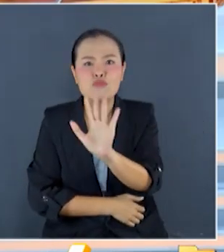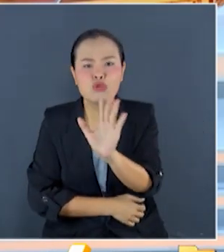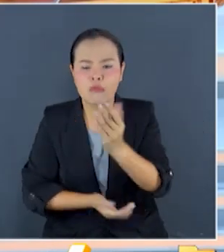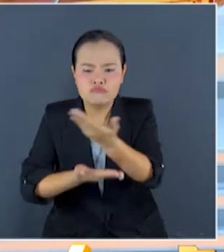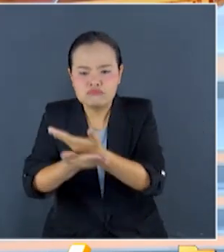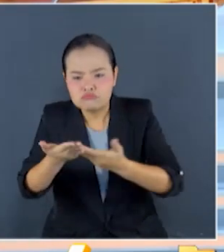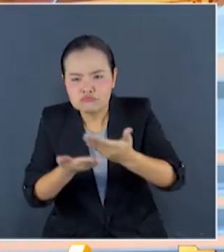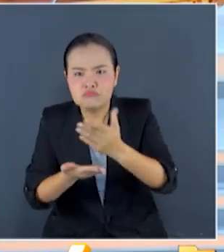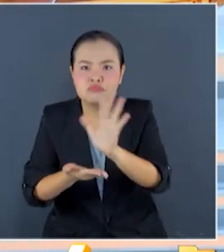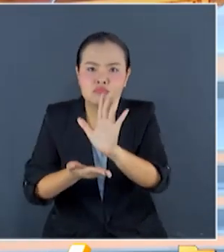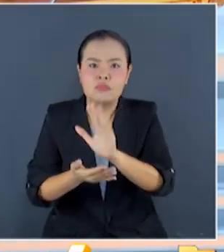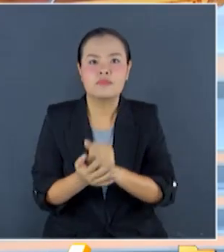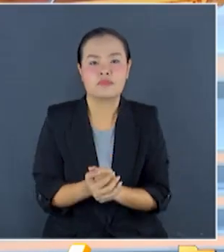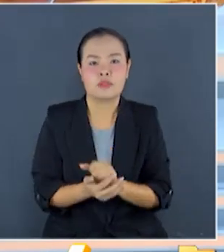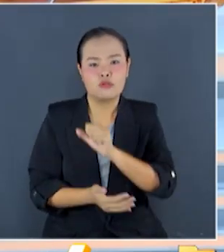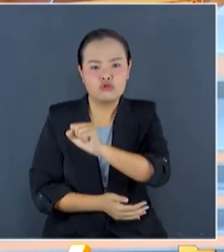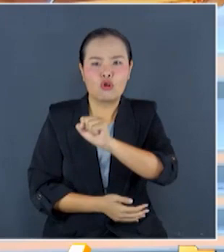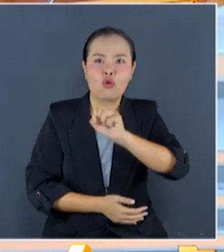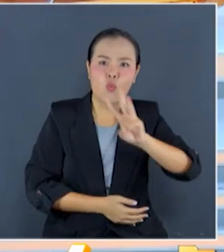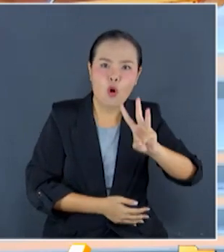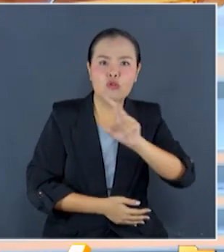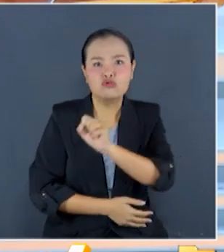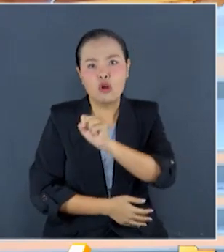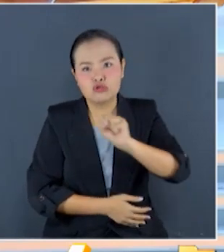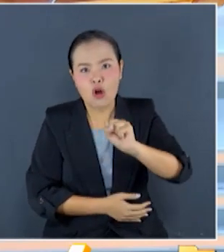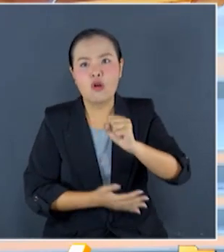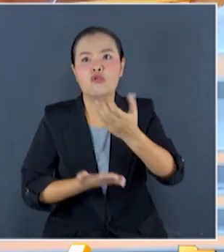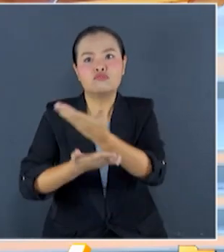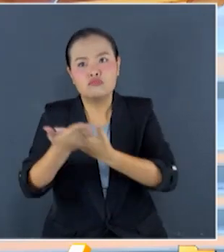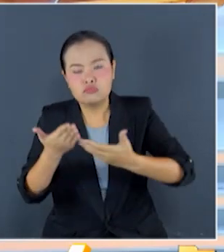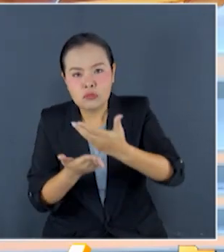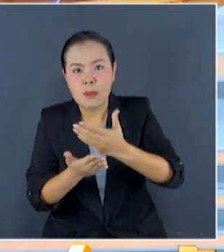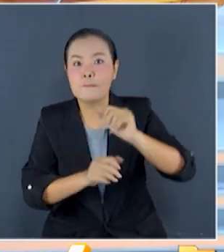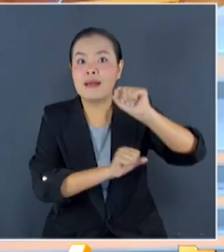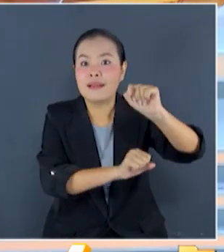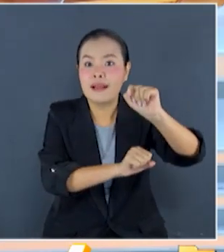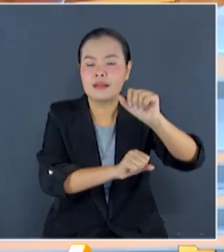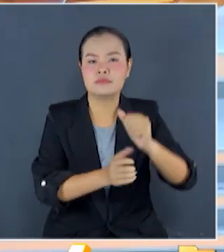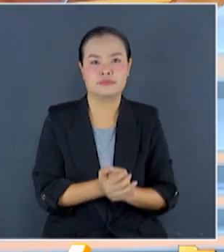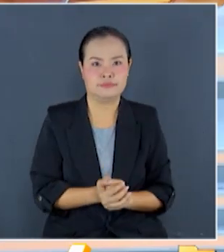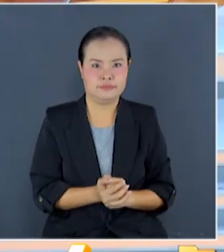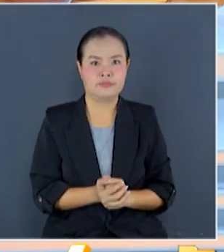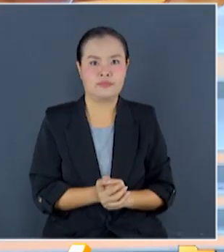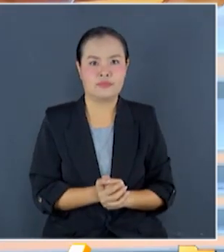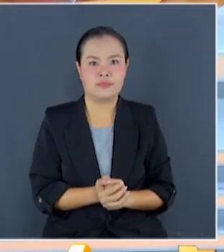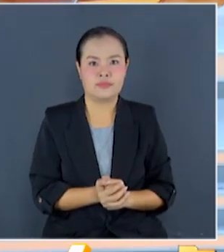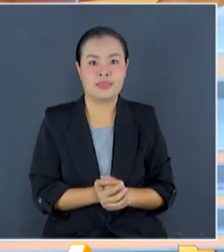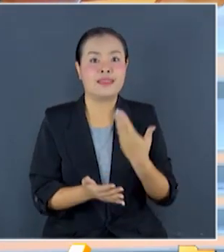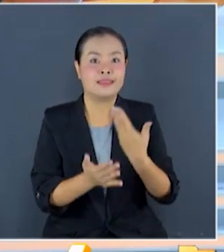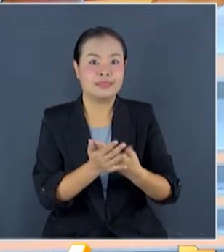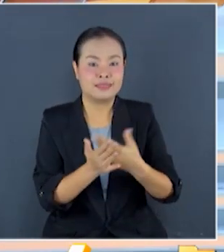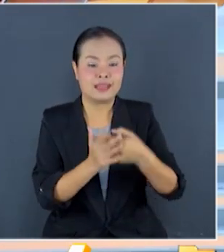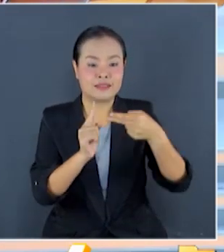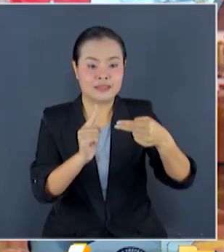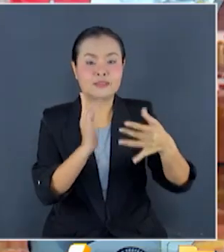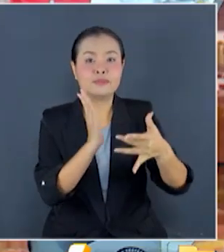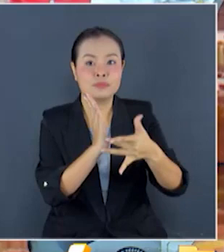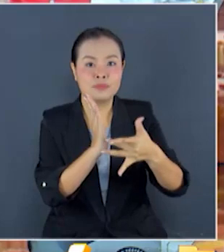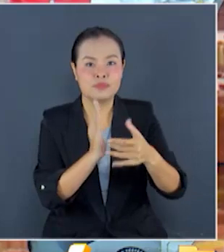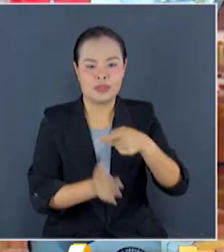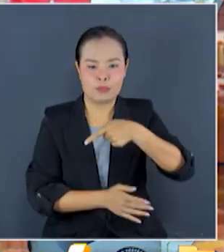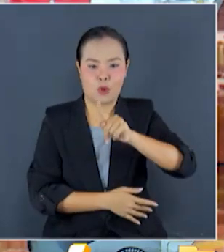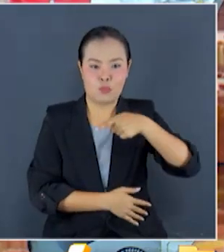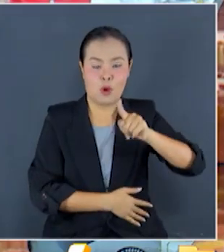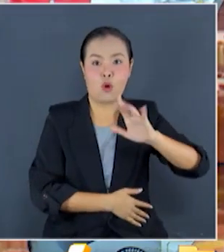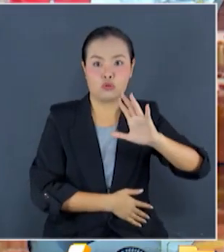องไปเข้าสภาผู้แทนไปเข้าส.ส.ไปเข้าส.ว.กว่าที่จะออกมาและที่พูดถึงเรื่องนี้คือดิจิตอลวอลเล็ตครับเมื่อวานนี้เนี่ยปป